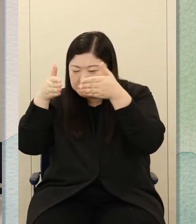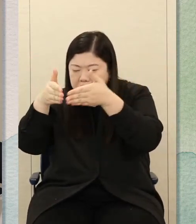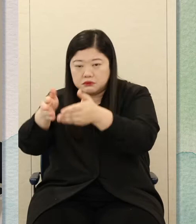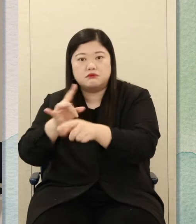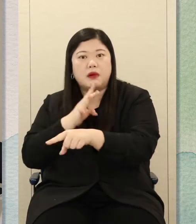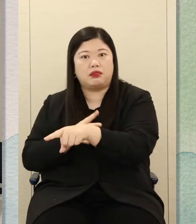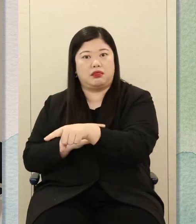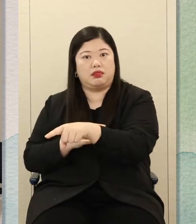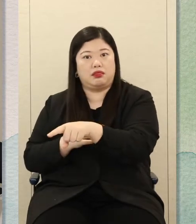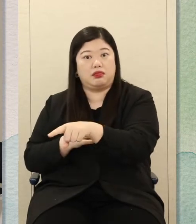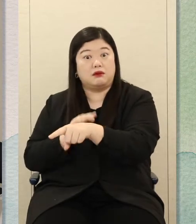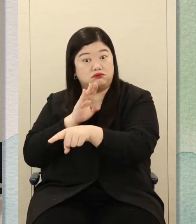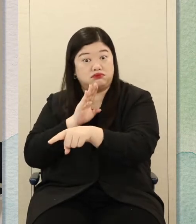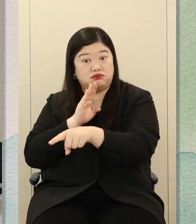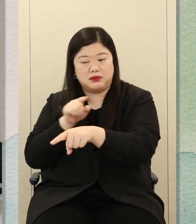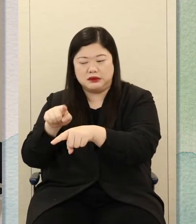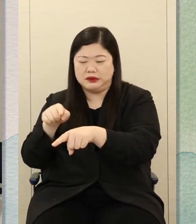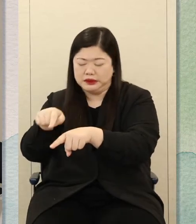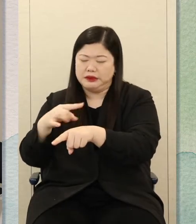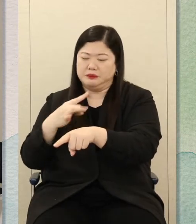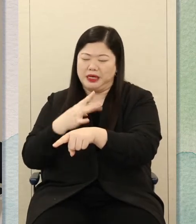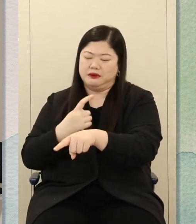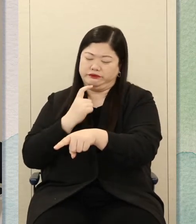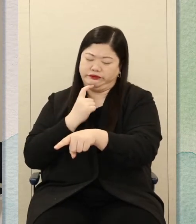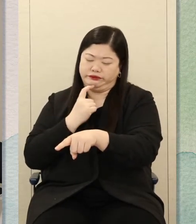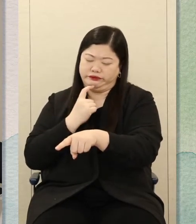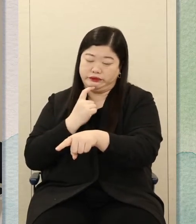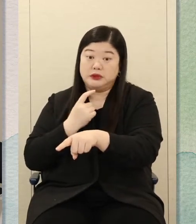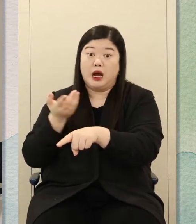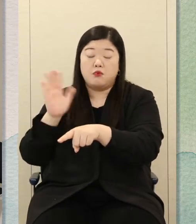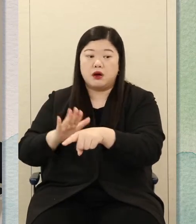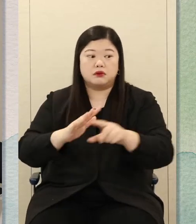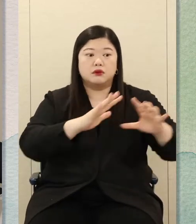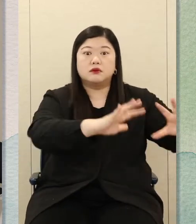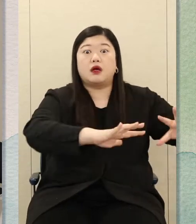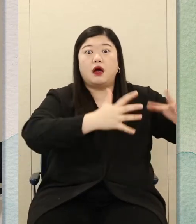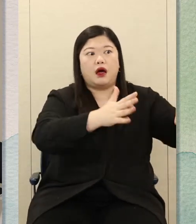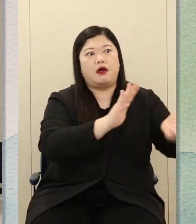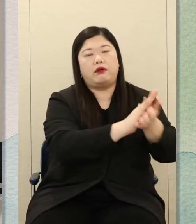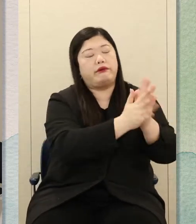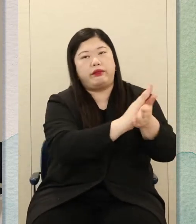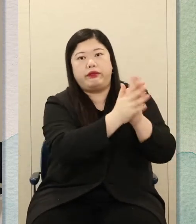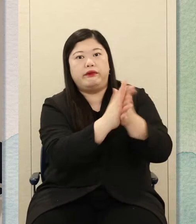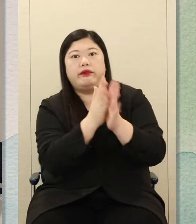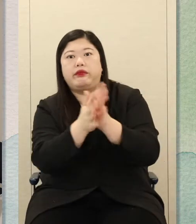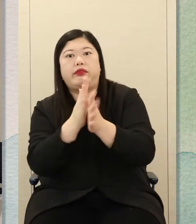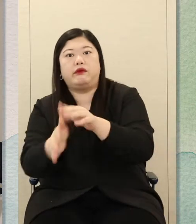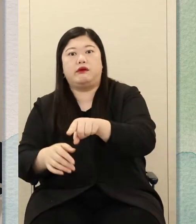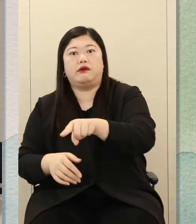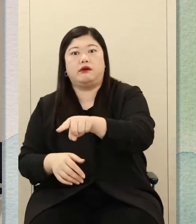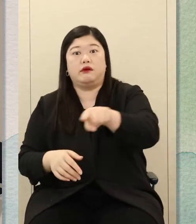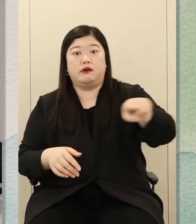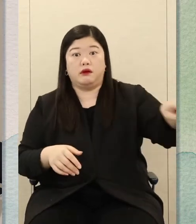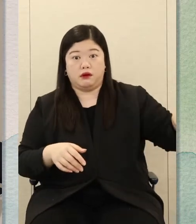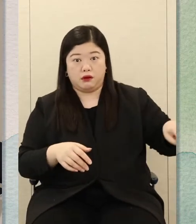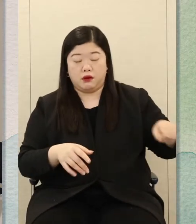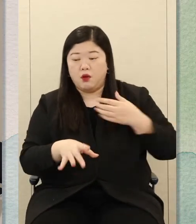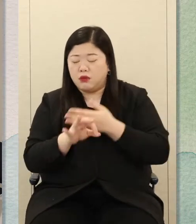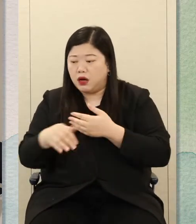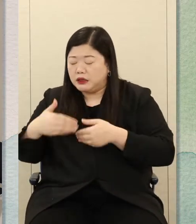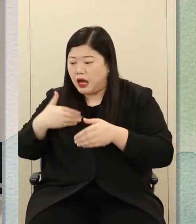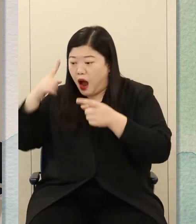쏟는 거에만 쏟게 되거든요. 근데 세상은 너무나 빨리 변하고 우리가 지금 알아야 될, 접촉해야 될